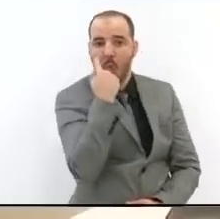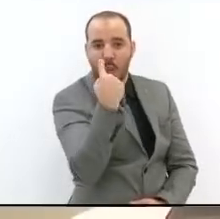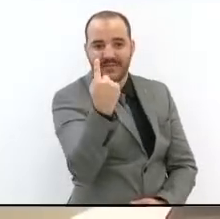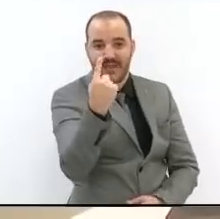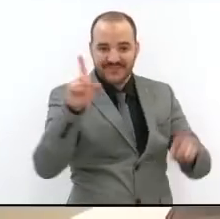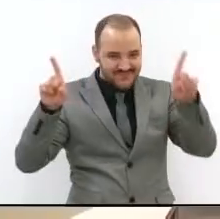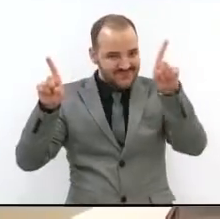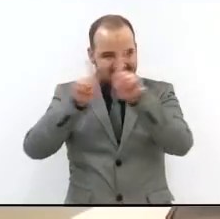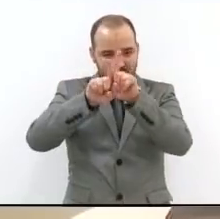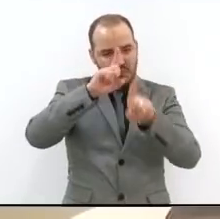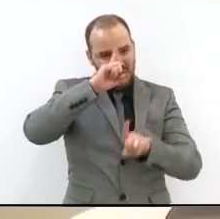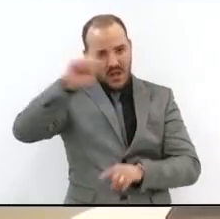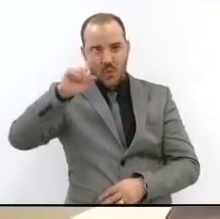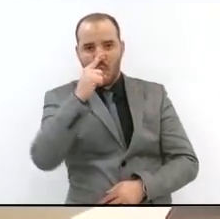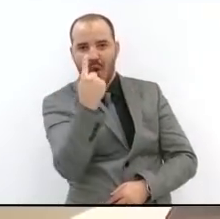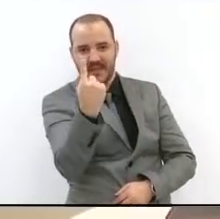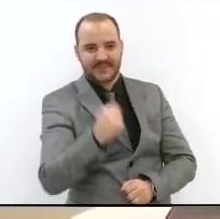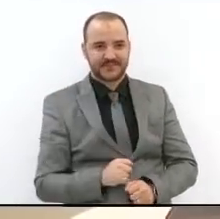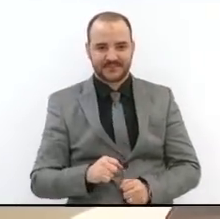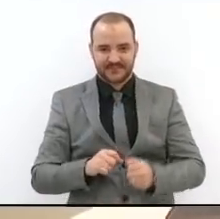ننتقل إلى العبارة الثانية: